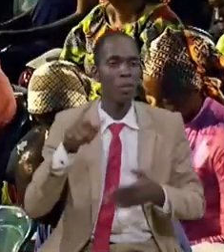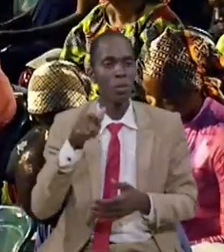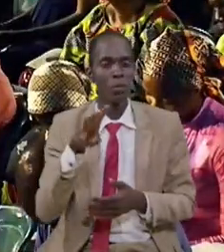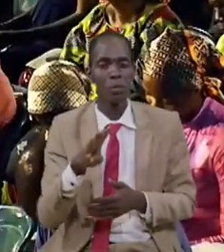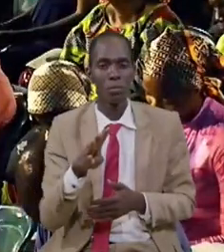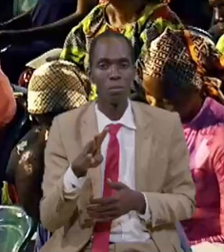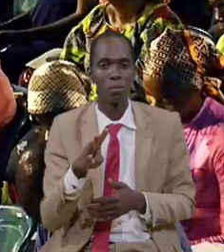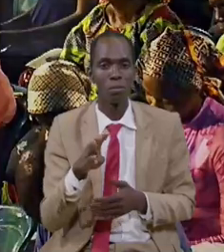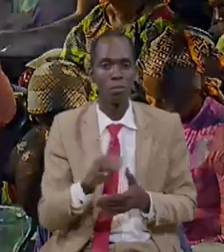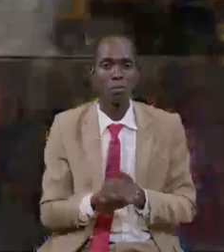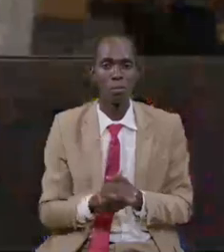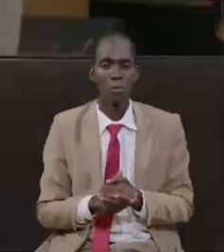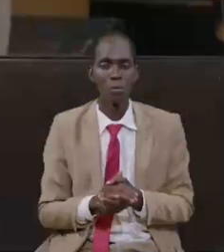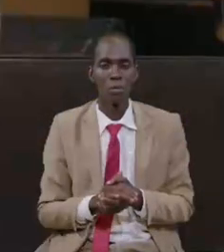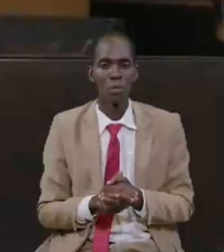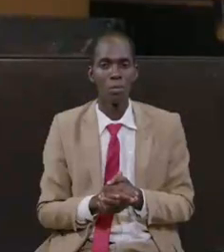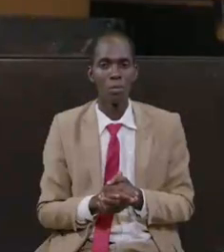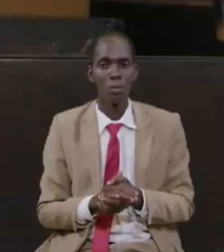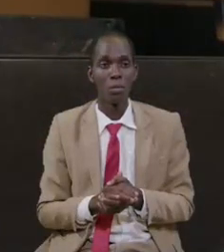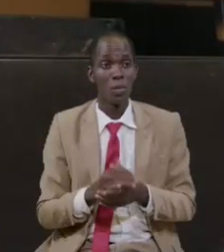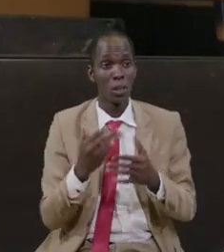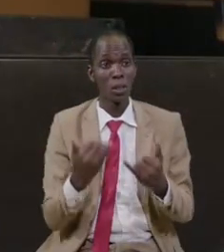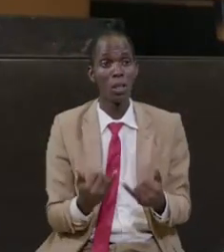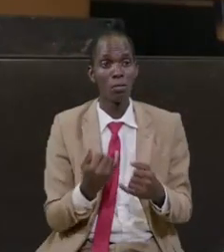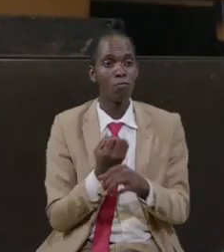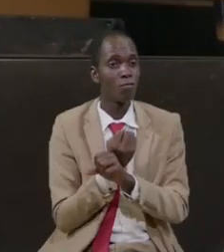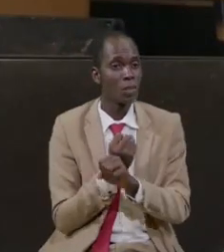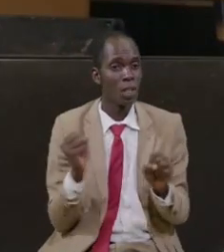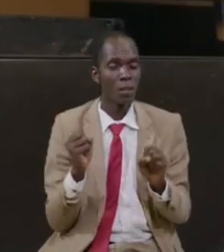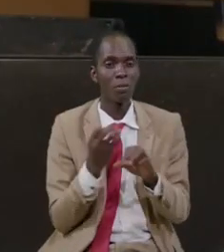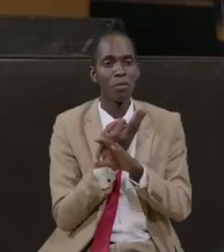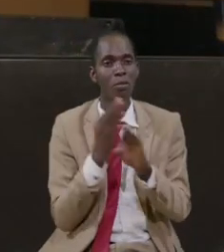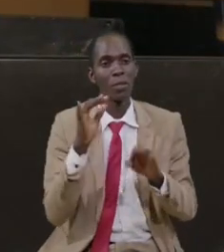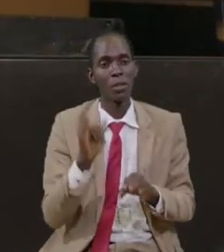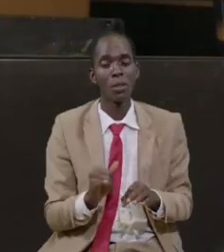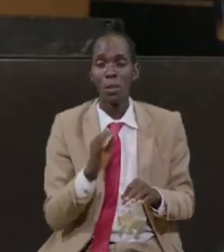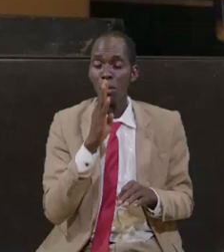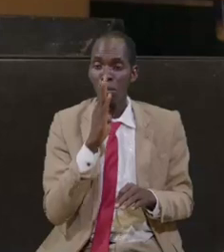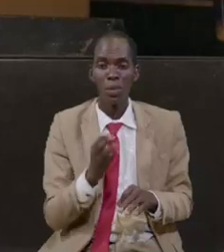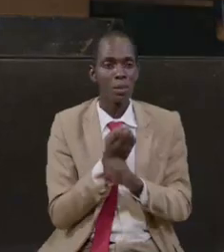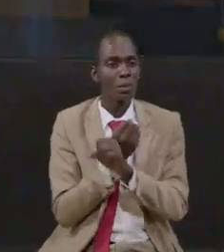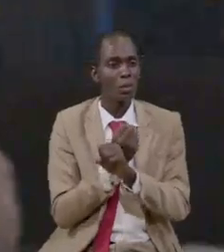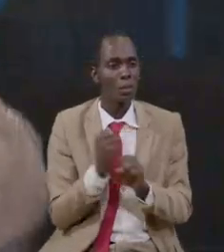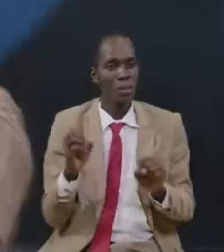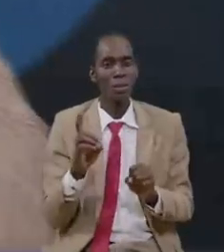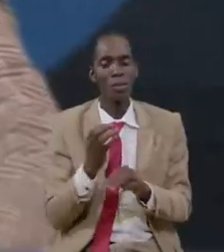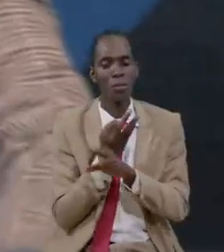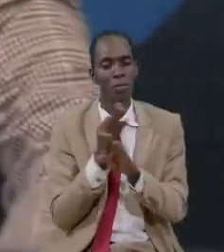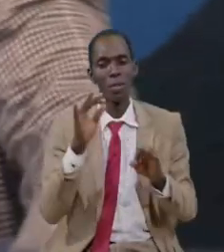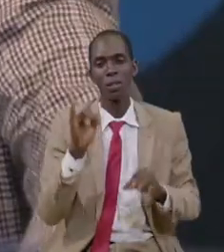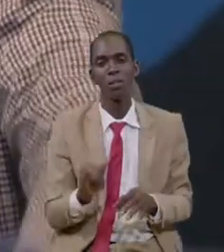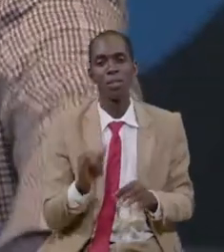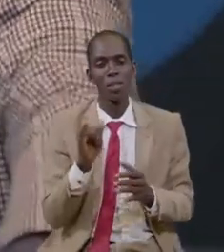Verset 24, c'est lui que Dieu a destiné par son sang à être pour ceux Verset 24. Et ils sont